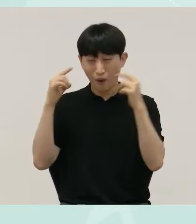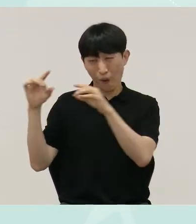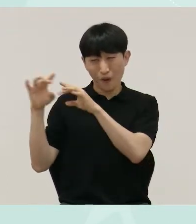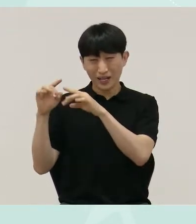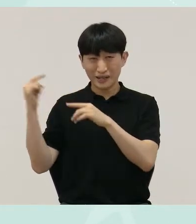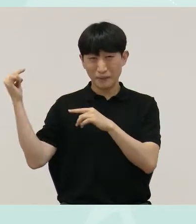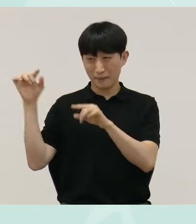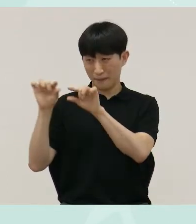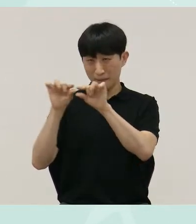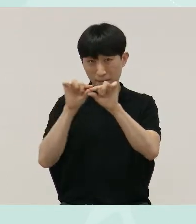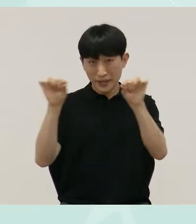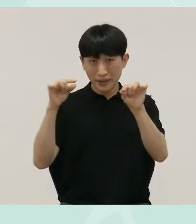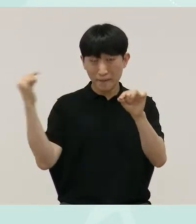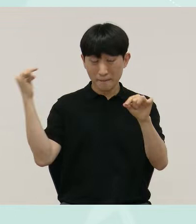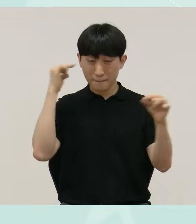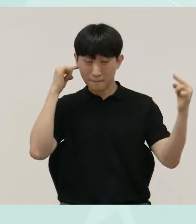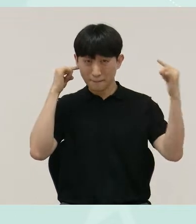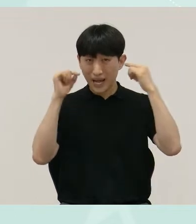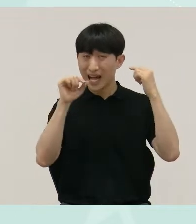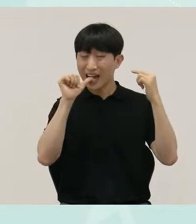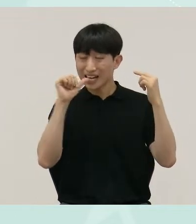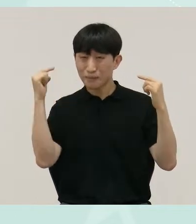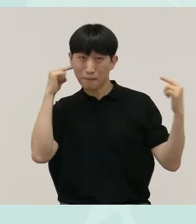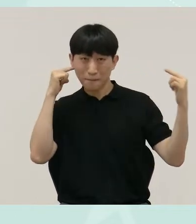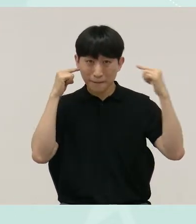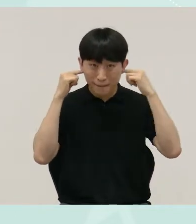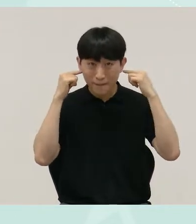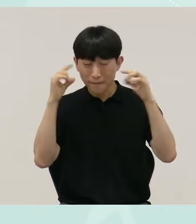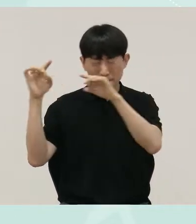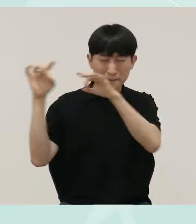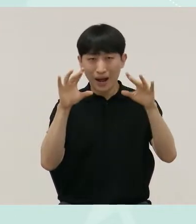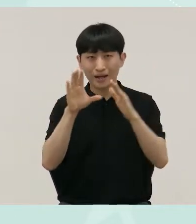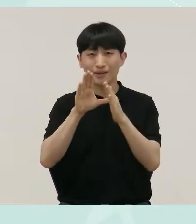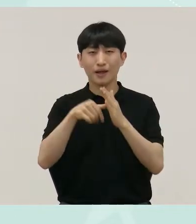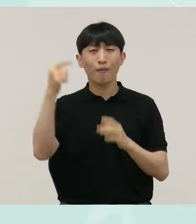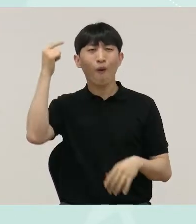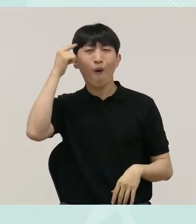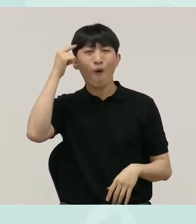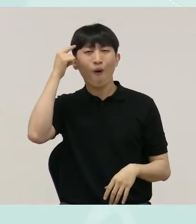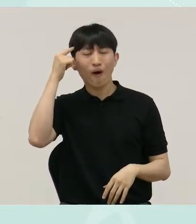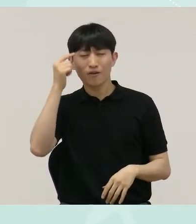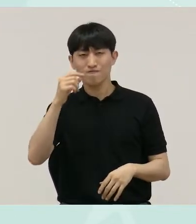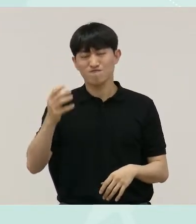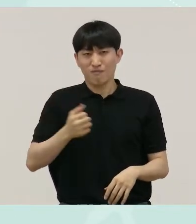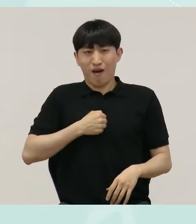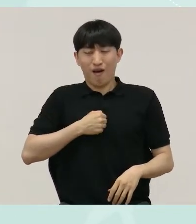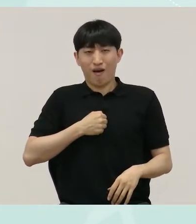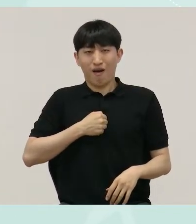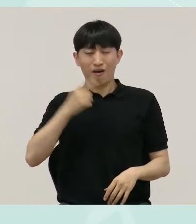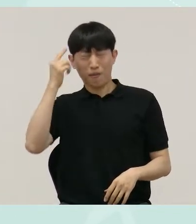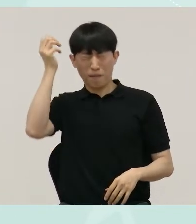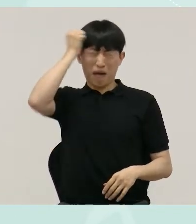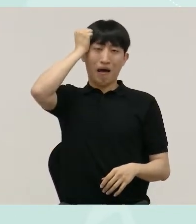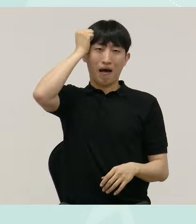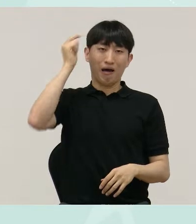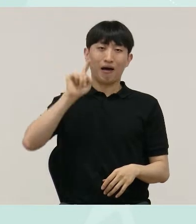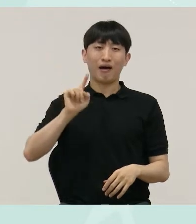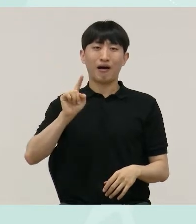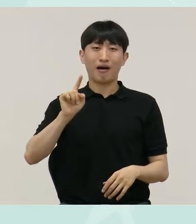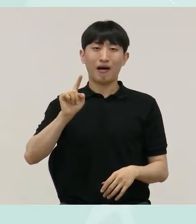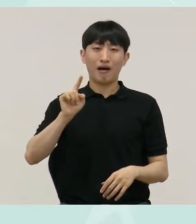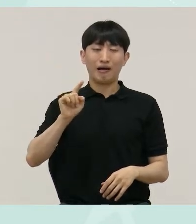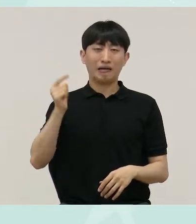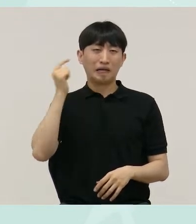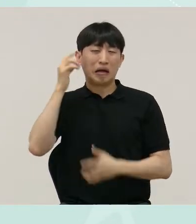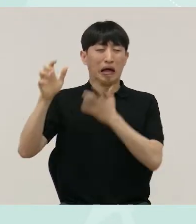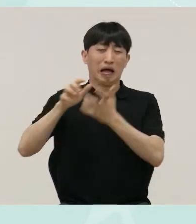삽입하고 스위치를 뻥 닫아서 전기가 통하게 했을 때 머릿속에 굉장히 강렬한 쇼크가 생기고 설명하기 힘든 굉장히 큰